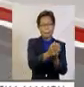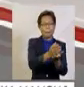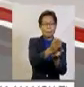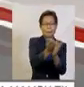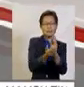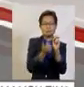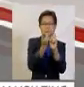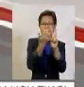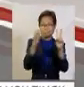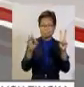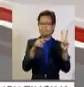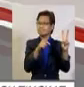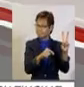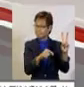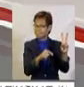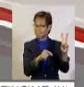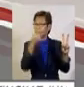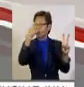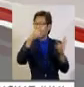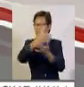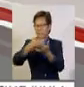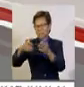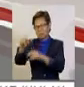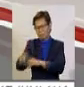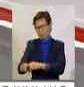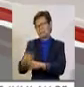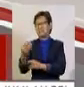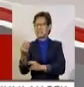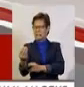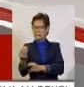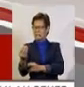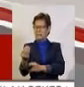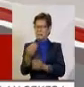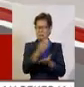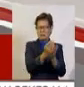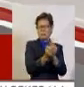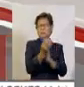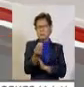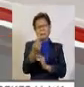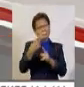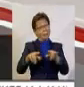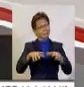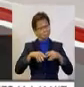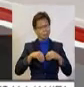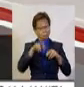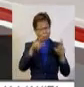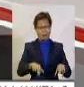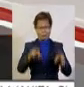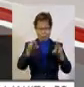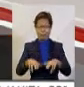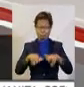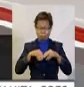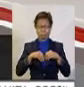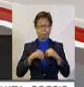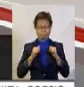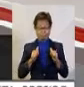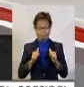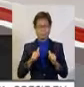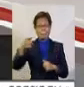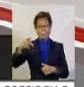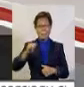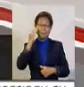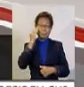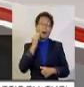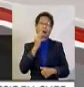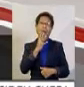Belanjawan 2019 meski bagi setengah pihak kecil namun ia dapat diterima baik rakyat. Tegas Perdana Menteri Tun Dr.